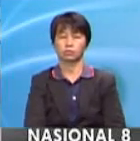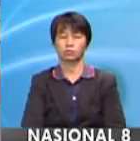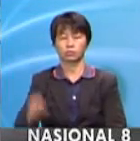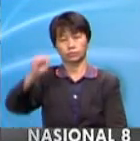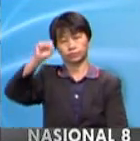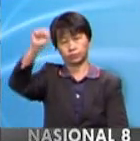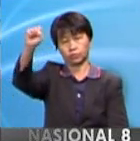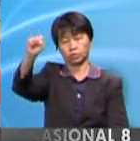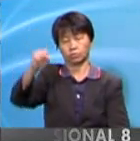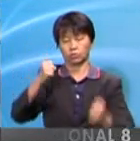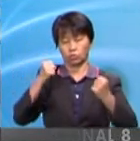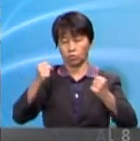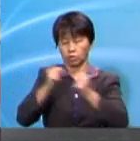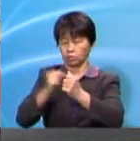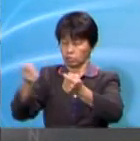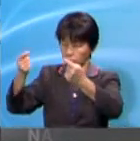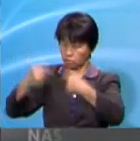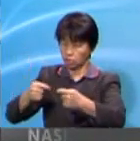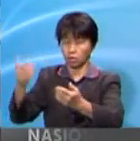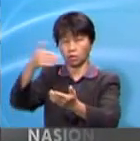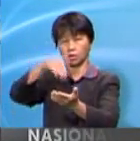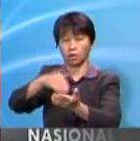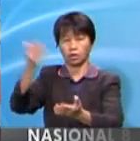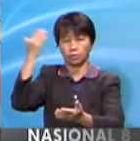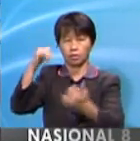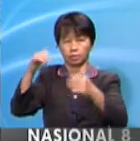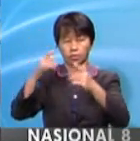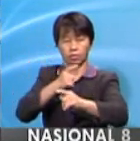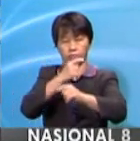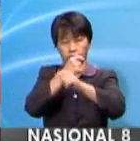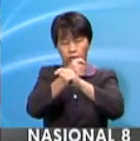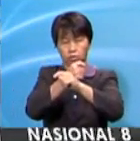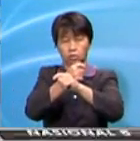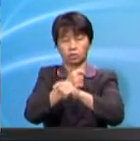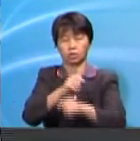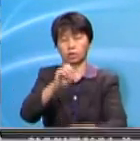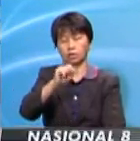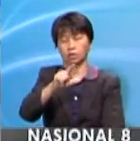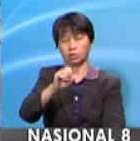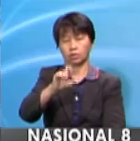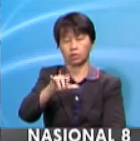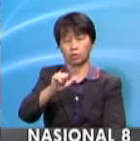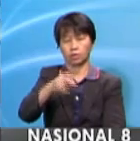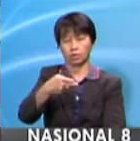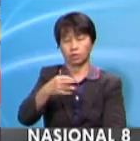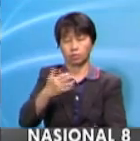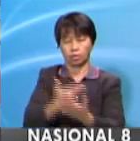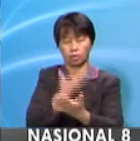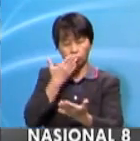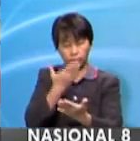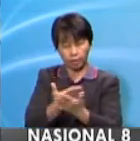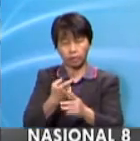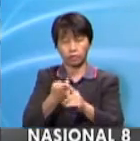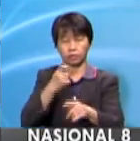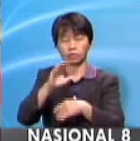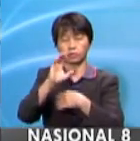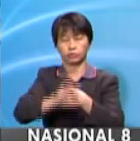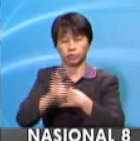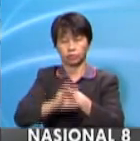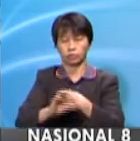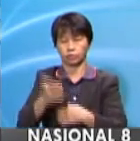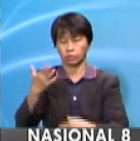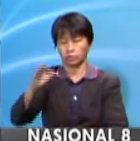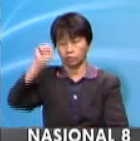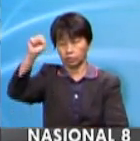Sabah bakal diperkuatkan dengan kehadiran semula bekas Pemain pertahanan hal City Abdul Lay fire yang baru pulih dari kecederaan Sabah